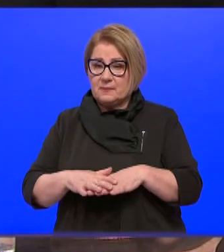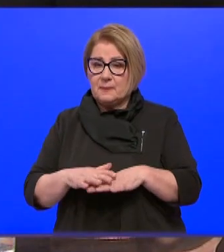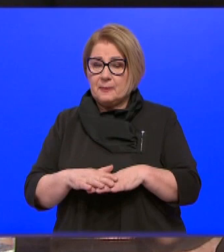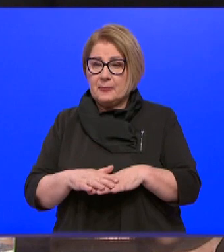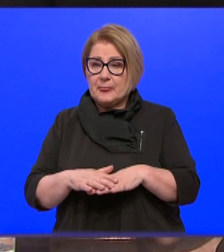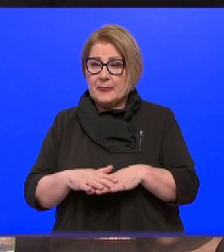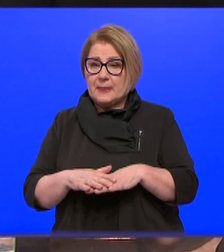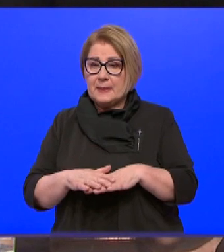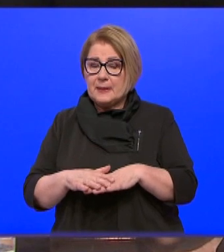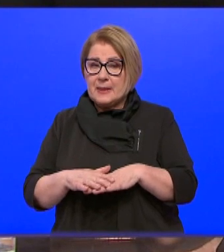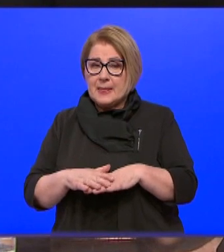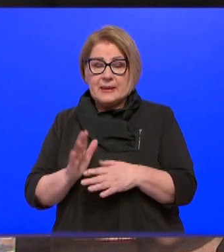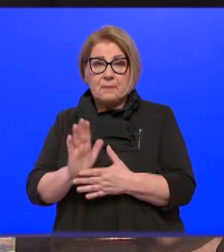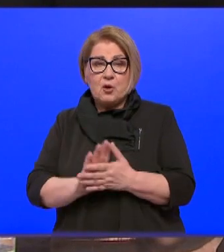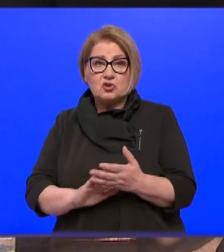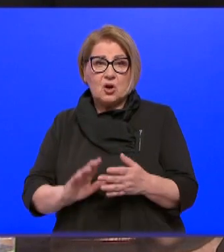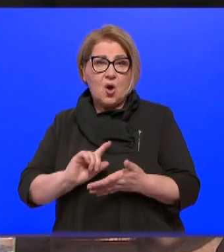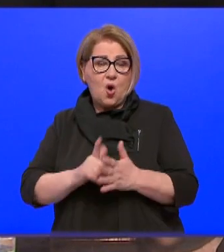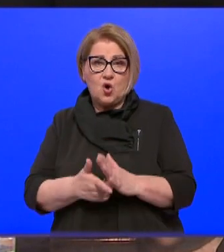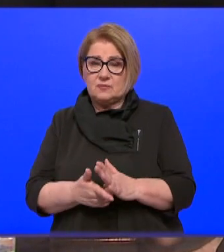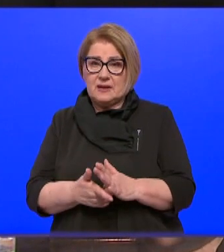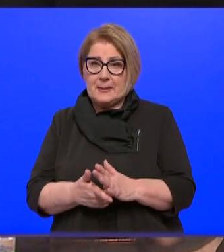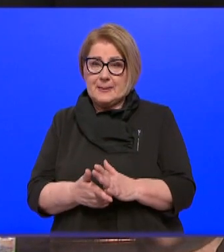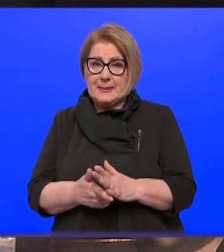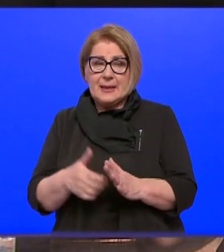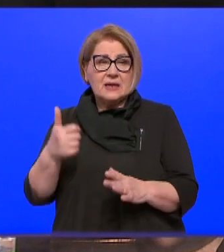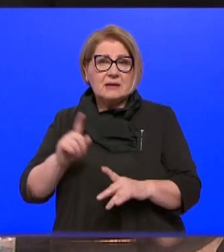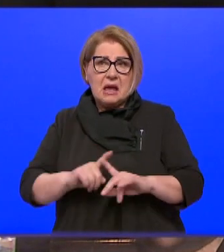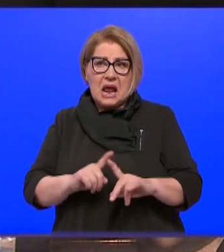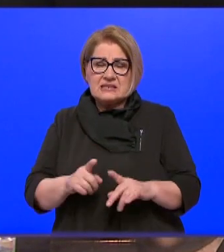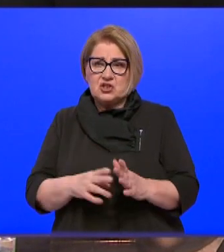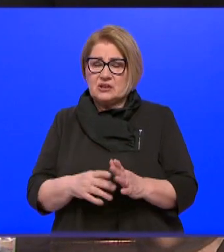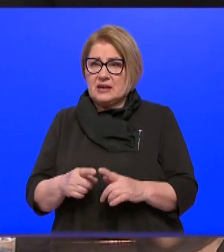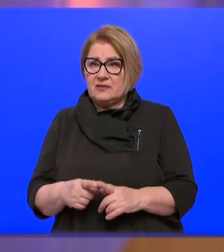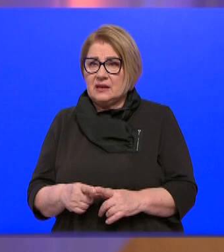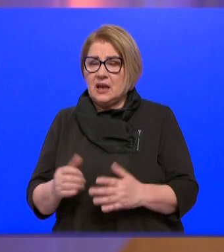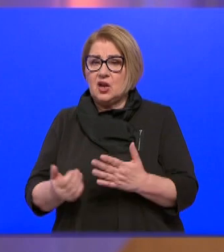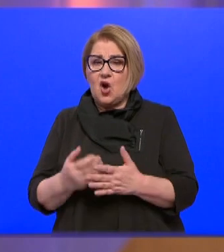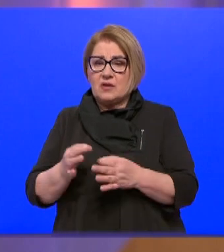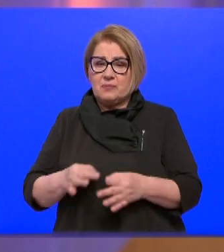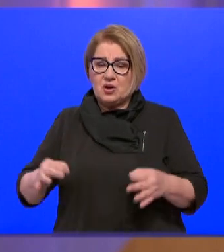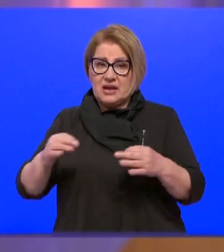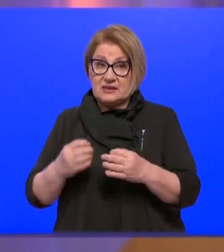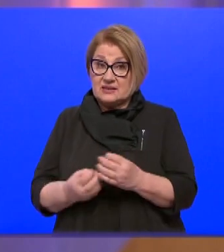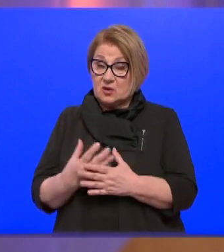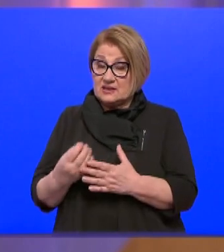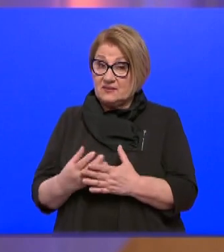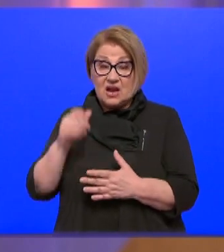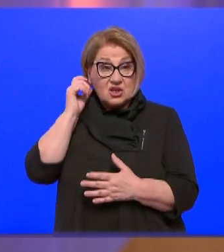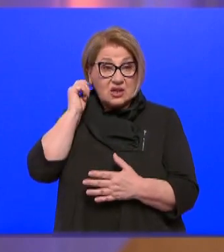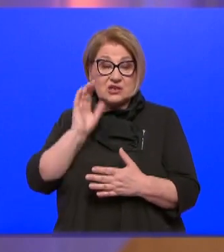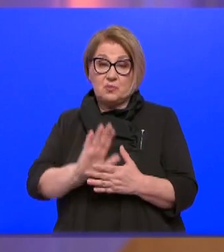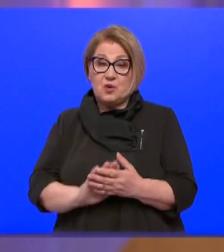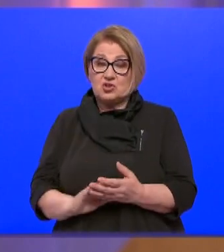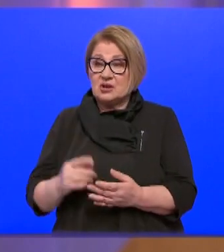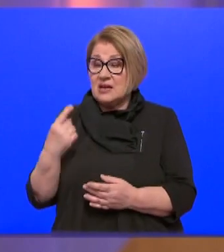umrežavanje je odmah počelo na 100 načina i novi projekti se snivaju, a žene su već